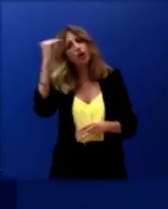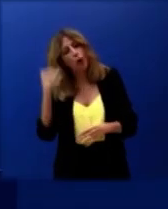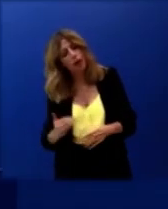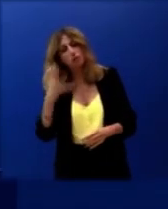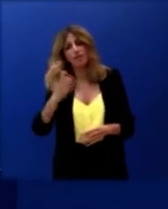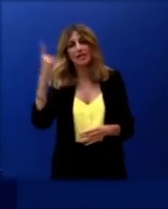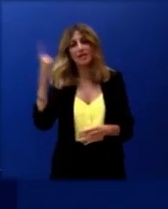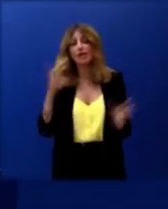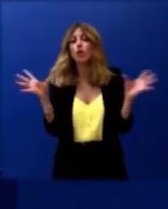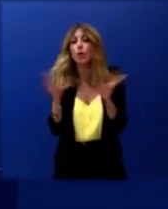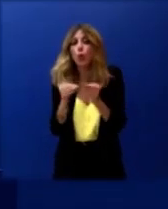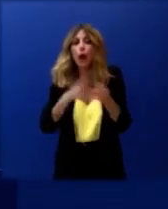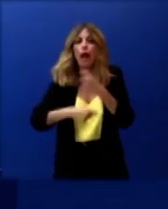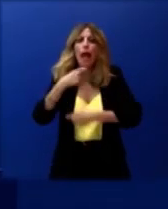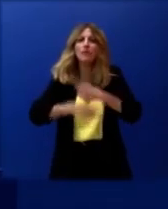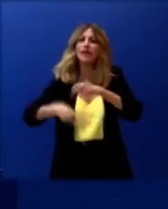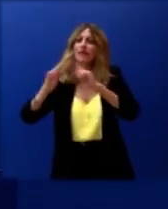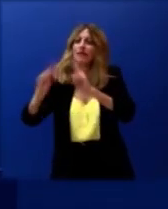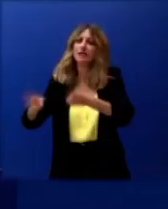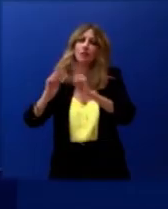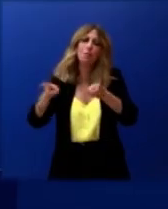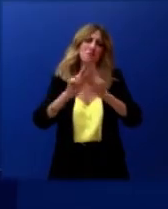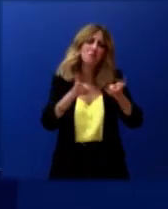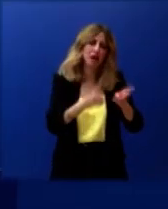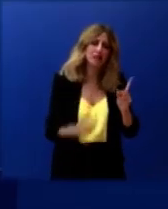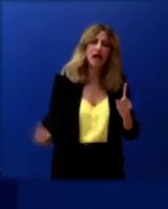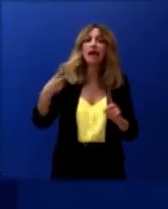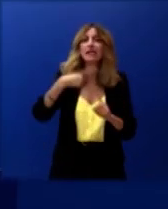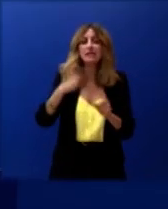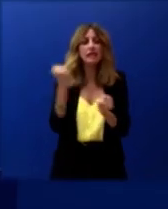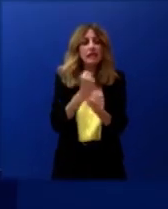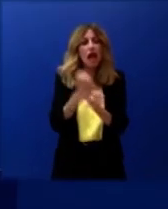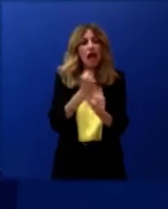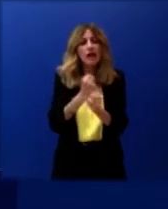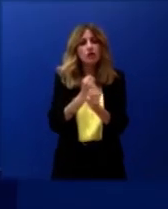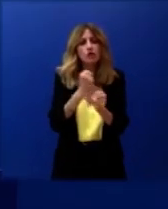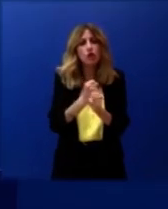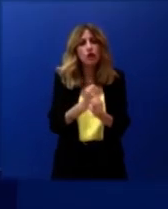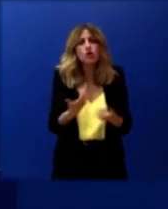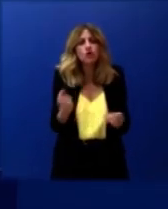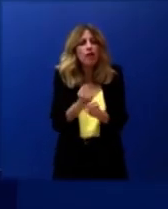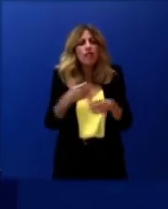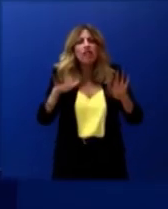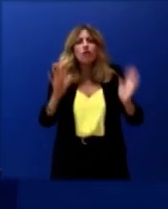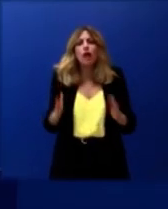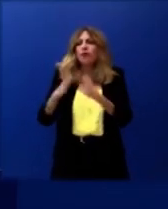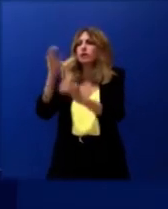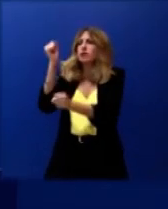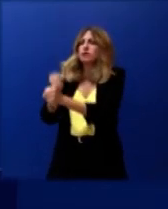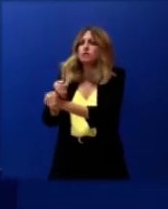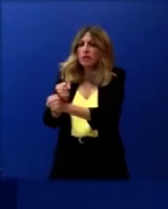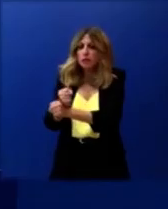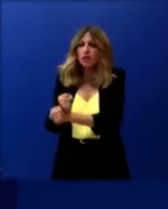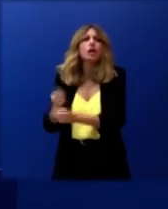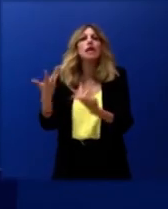που δραστηριοποιούνται στο λιανεμπόριο, καθώς και για την κύρια κατοικία των εργαζομένων που τίθενται σε αναστολή εργασίας και τη φοιτητική εστία των παιδιών